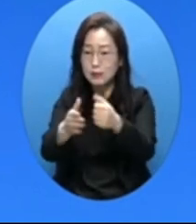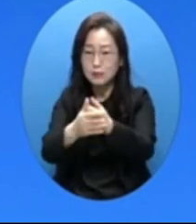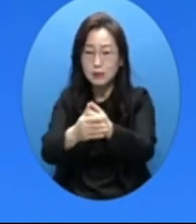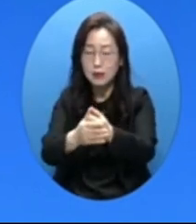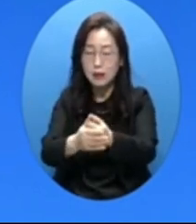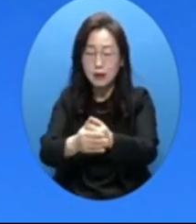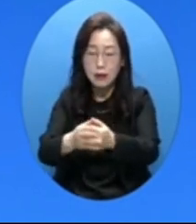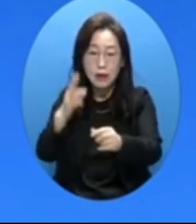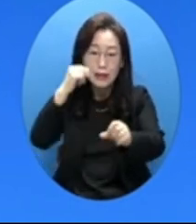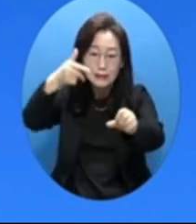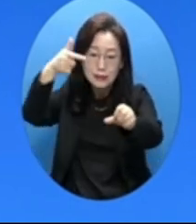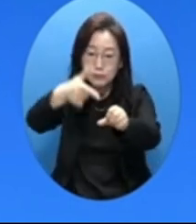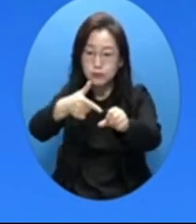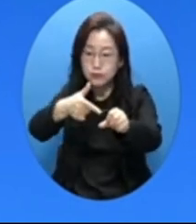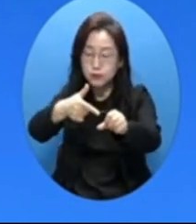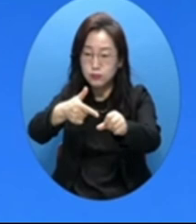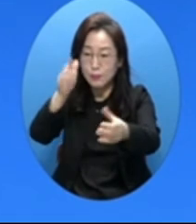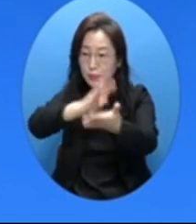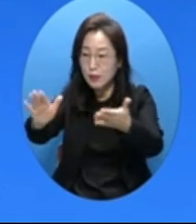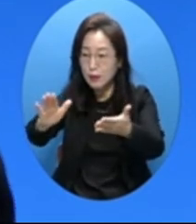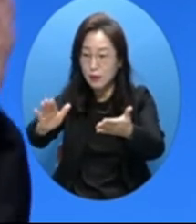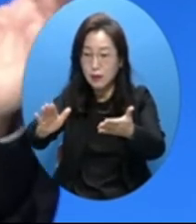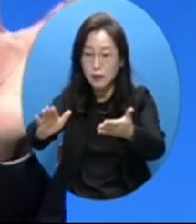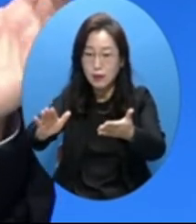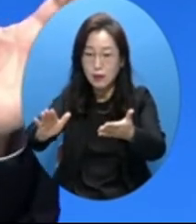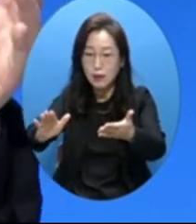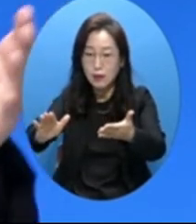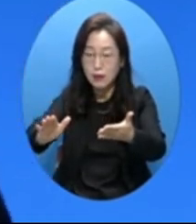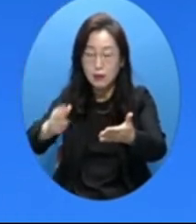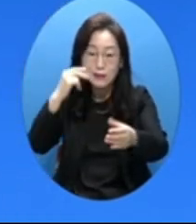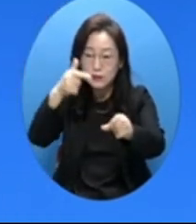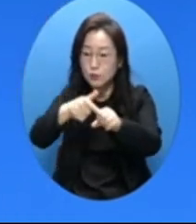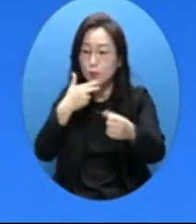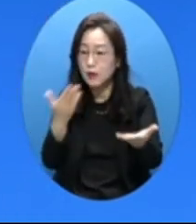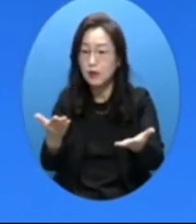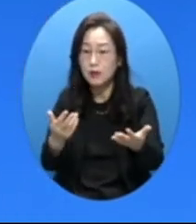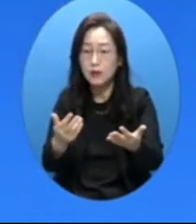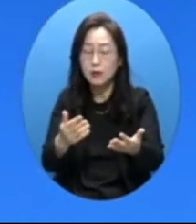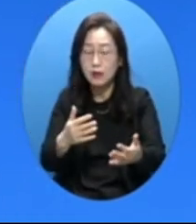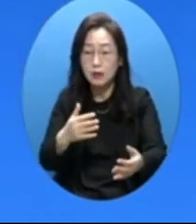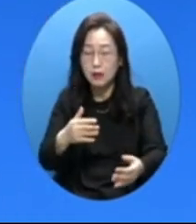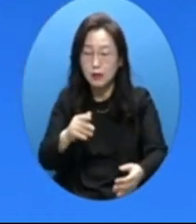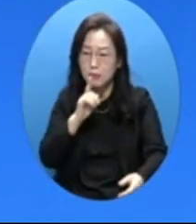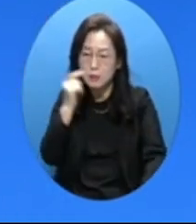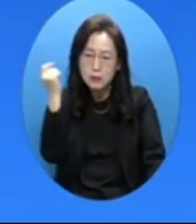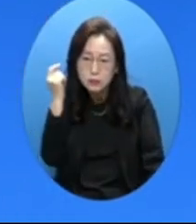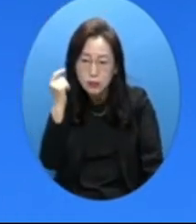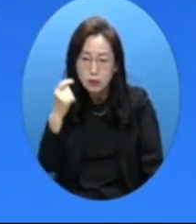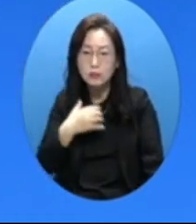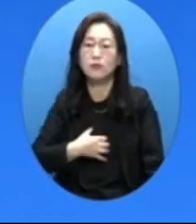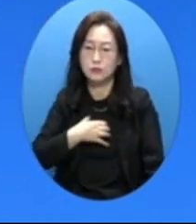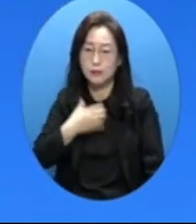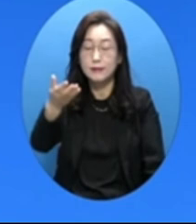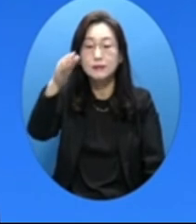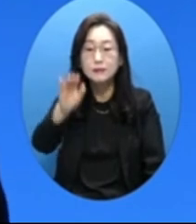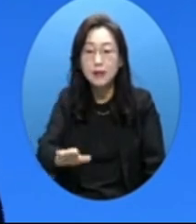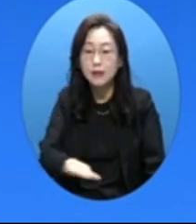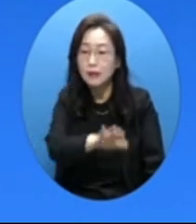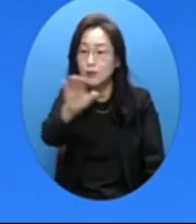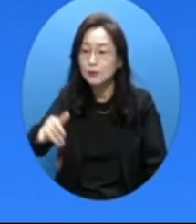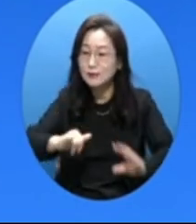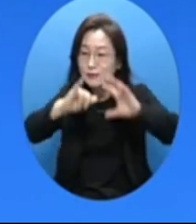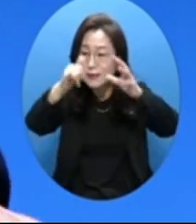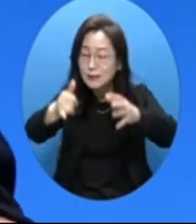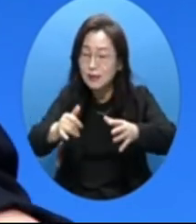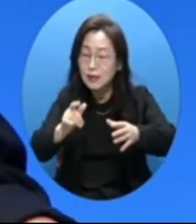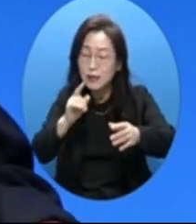못하는 주유소가 많이 생겨난다 그러고 그저 모든 것이 염려를 얘기만 들려옵니다 그러나 우리가이 세상에